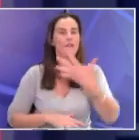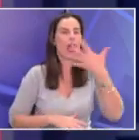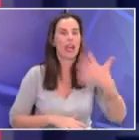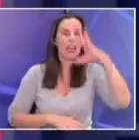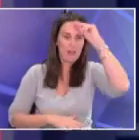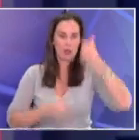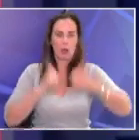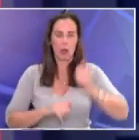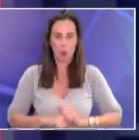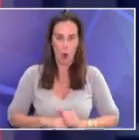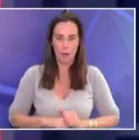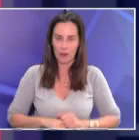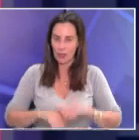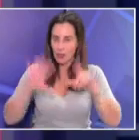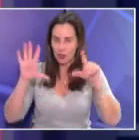655 גברים.